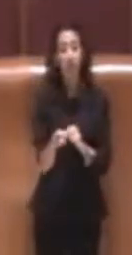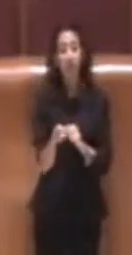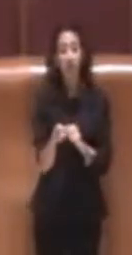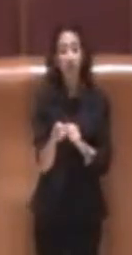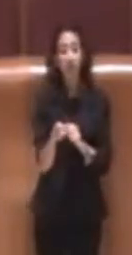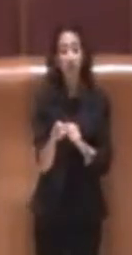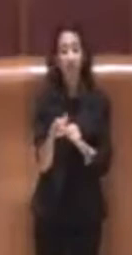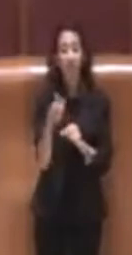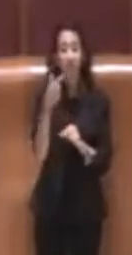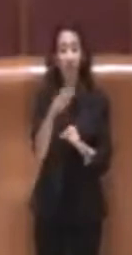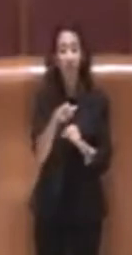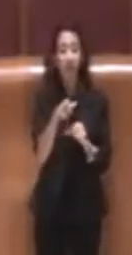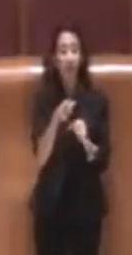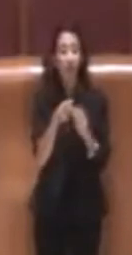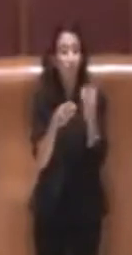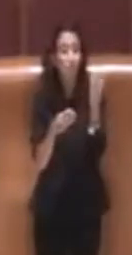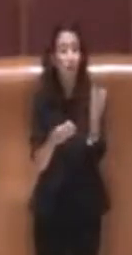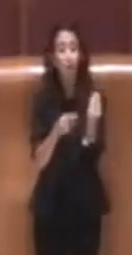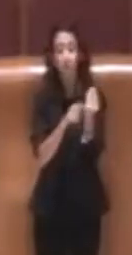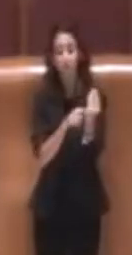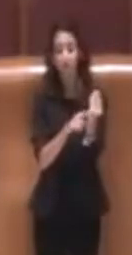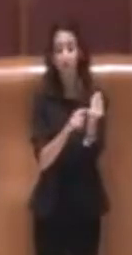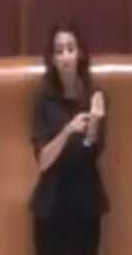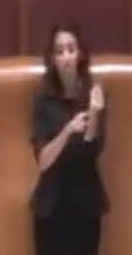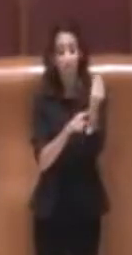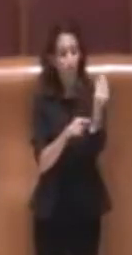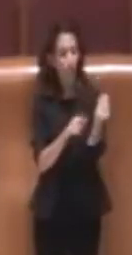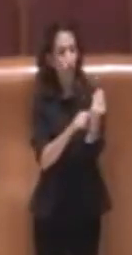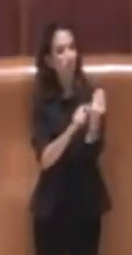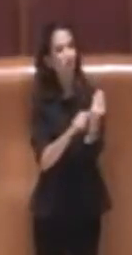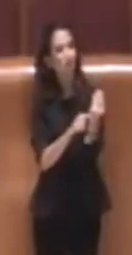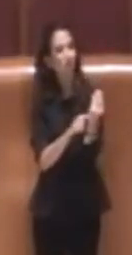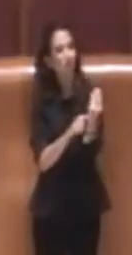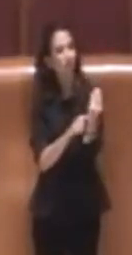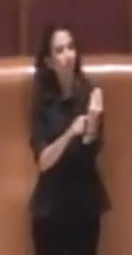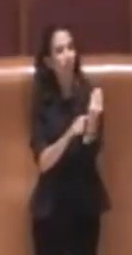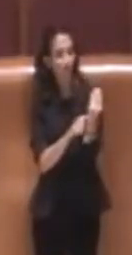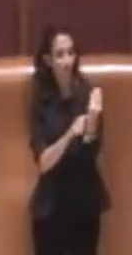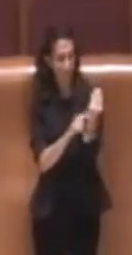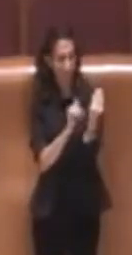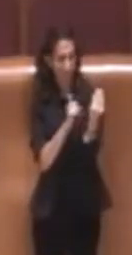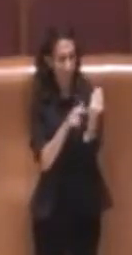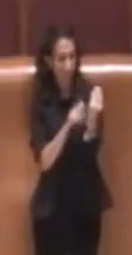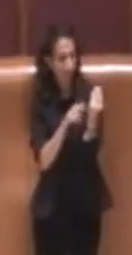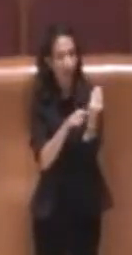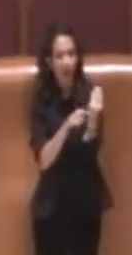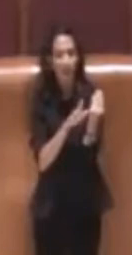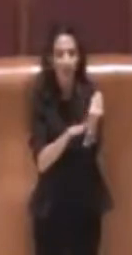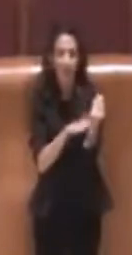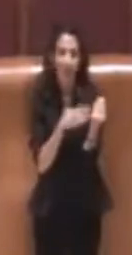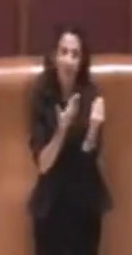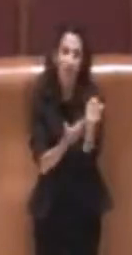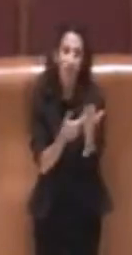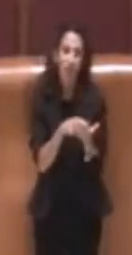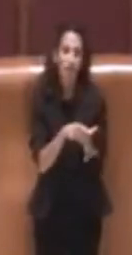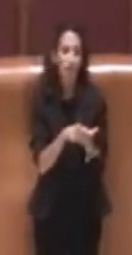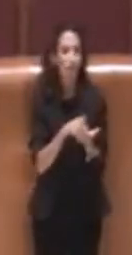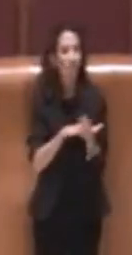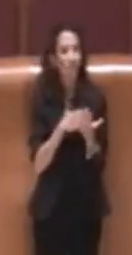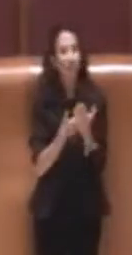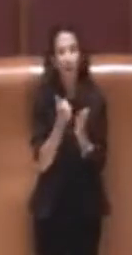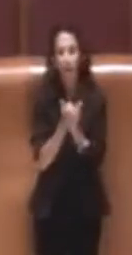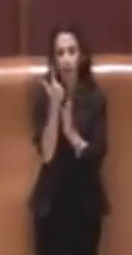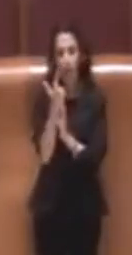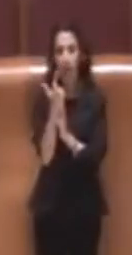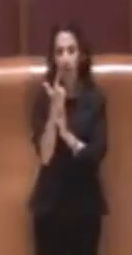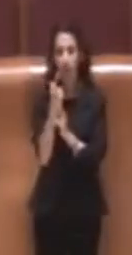Perché è un monumento. È un qualcosa che è considerato non tanto a livello monumentale, ma quanto un valore importante